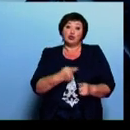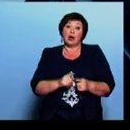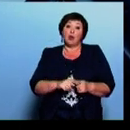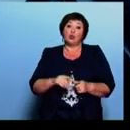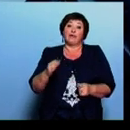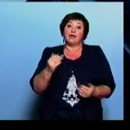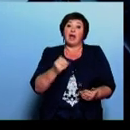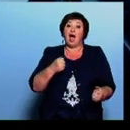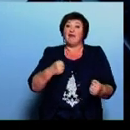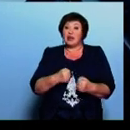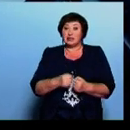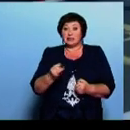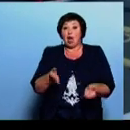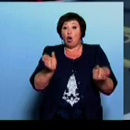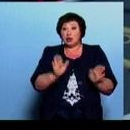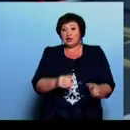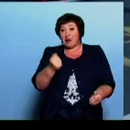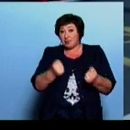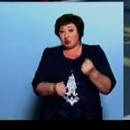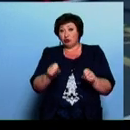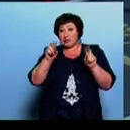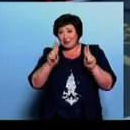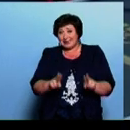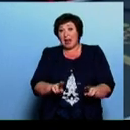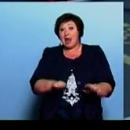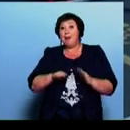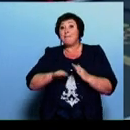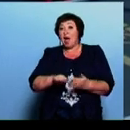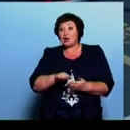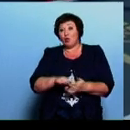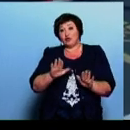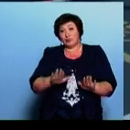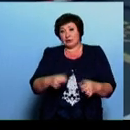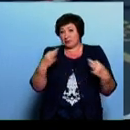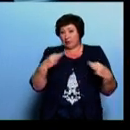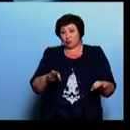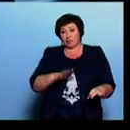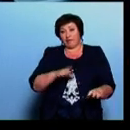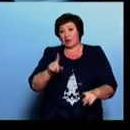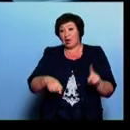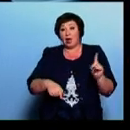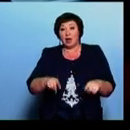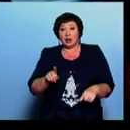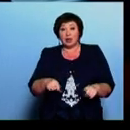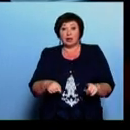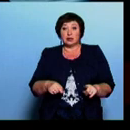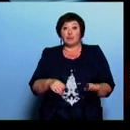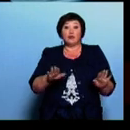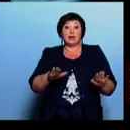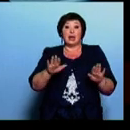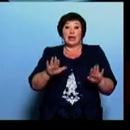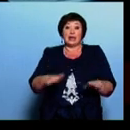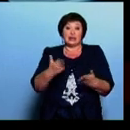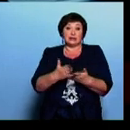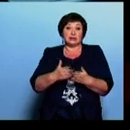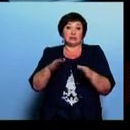автомобильное стекло и оставлять машину на специальном парковочном месте. Но свободны такие редко. Тут парковки есть, но в вечернее время